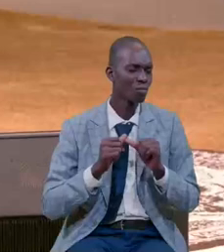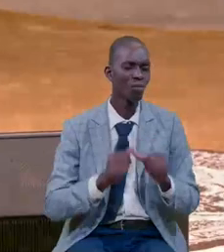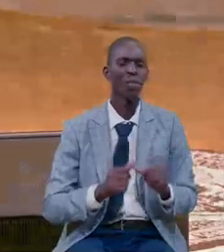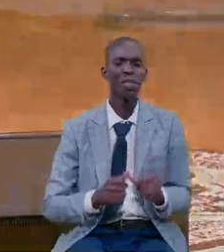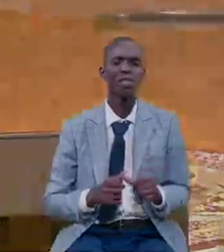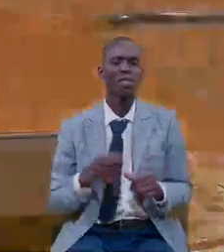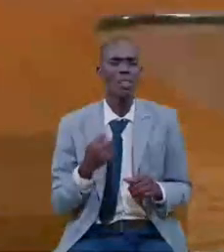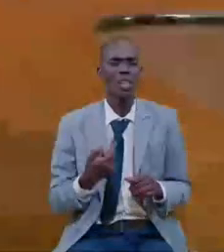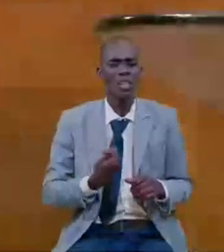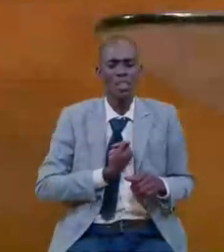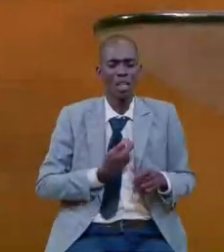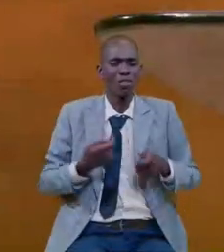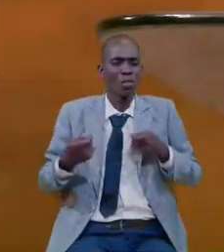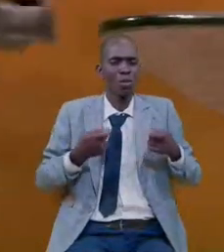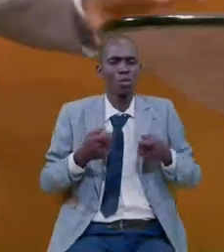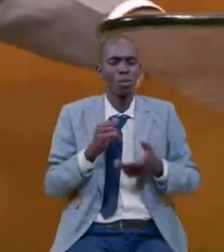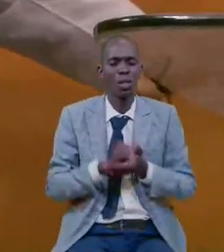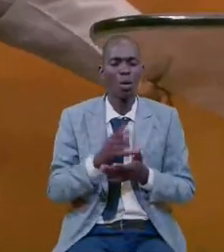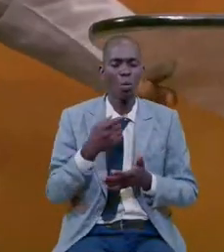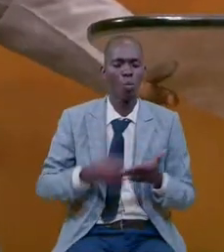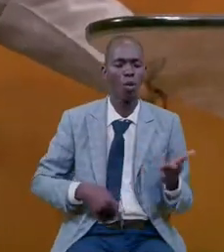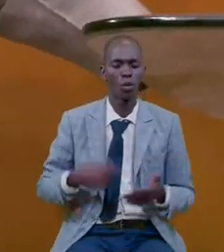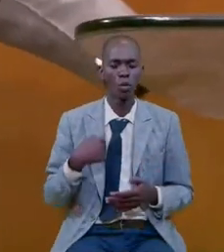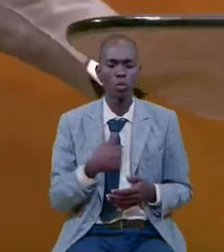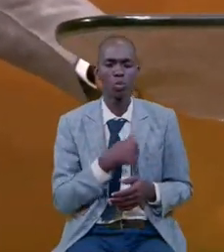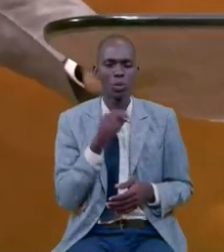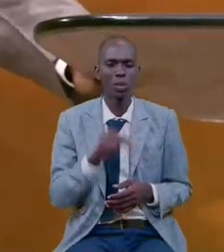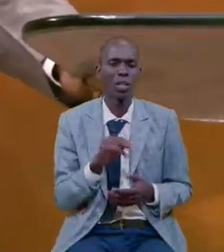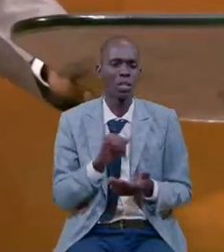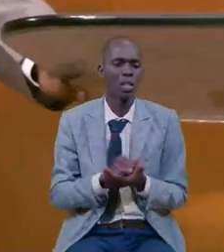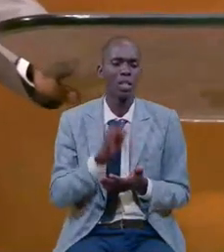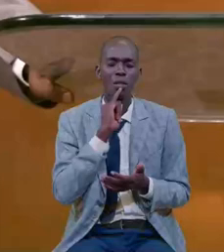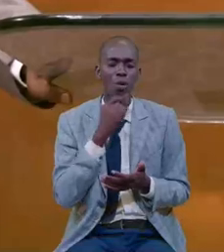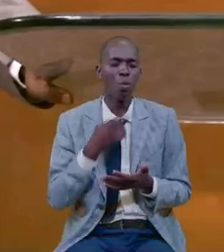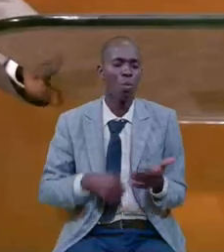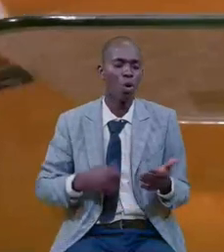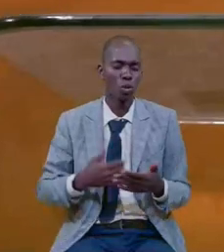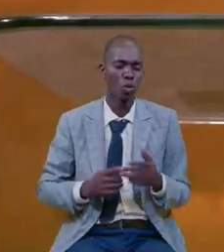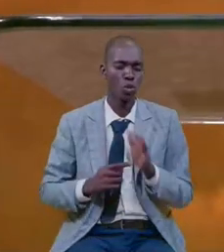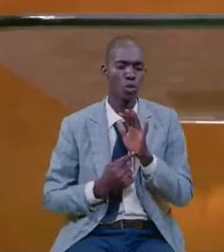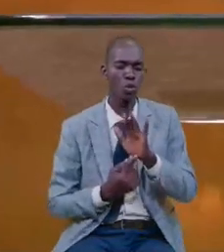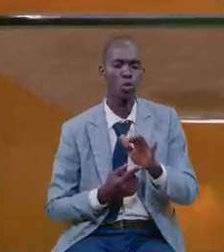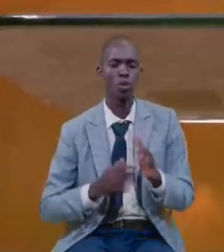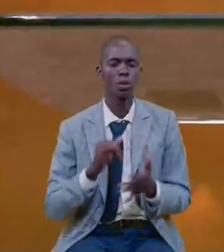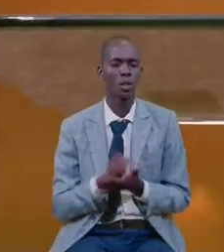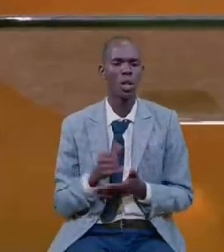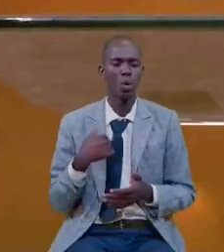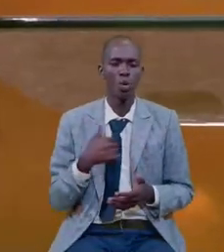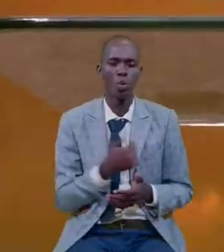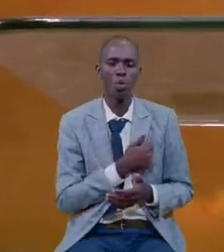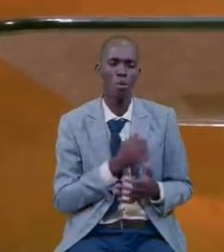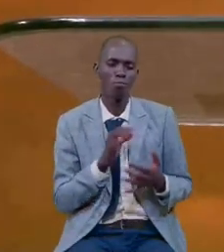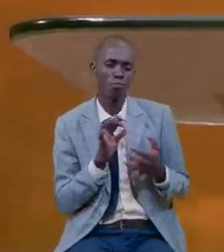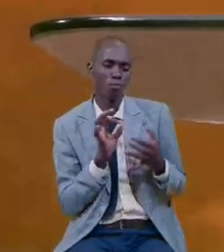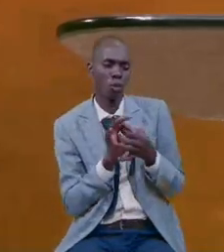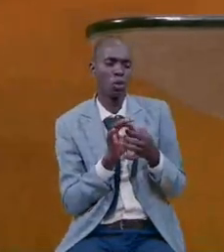tempérance. Alors, c'est ce dont on a besoin. C'est ce qui montre que nous appartenons au Seigneur. Mais